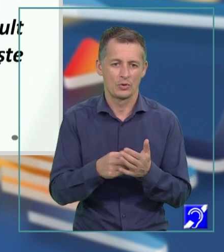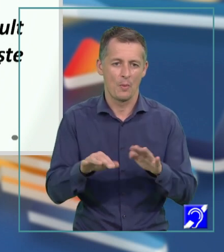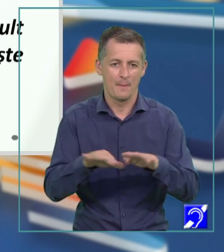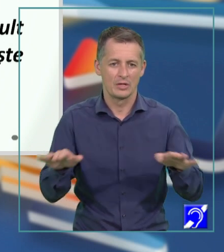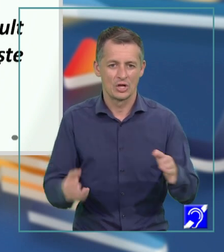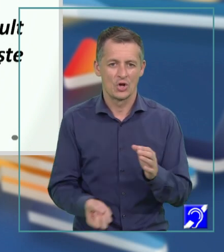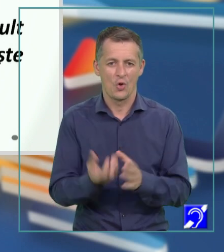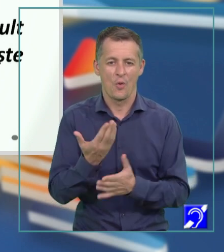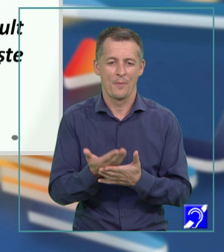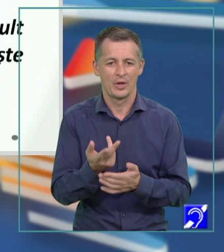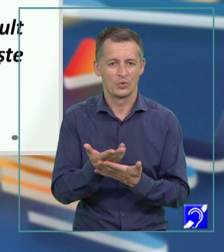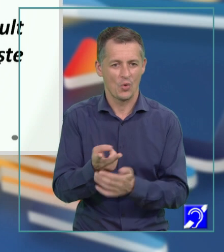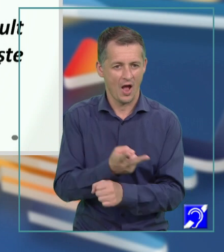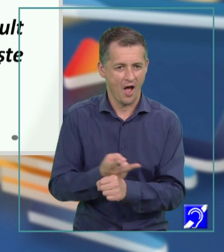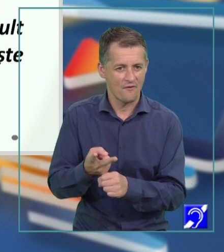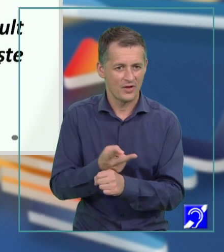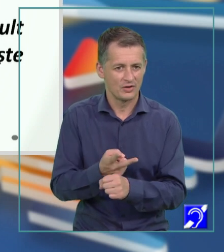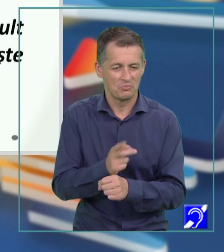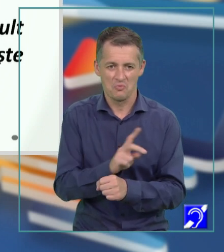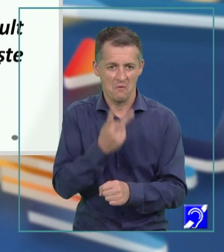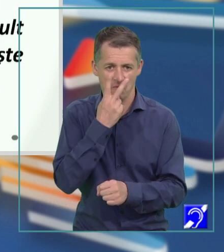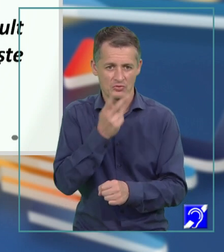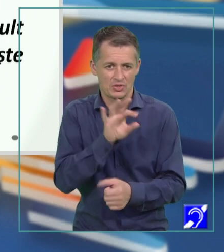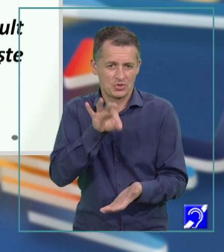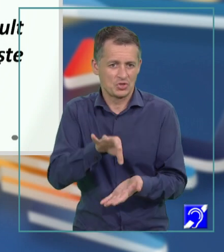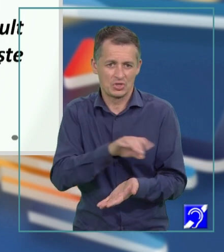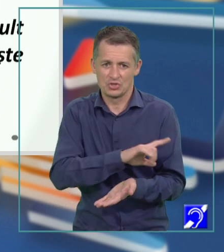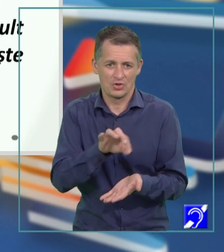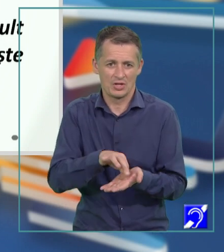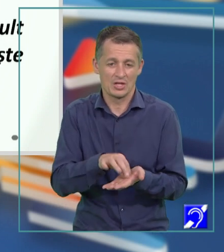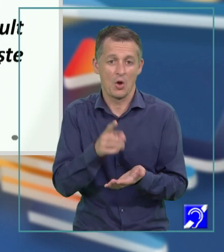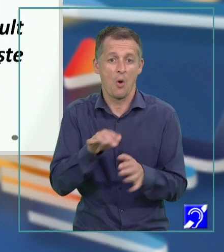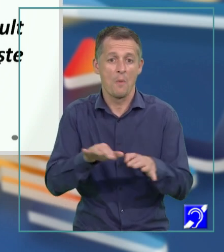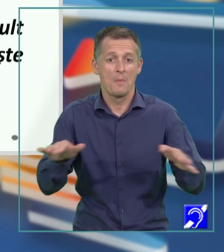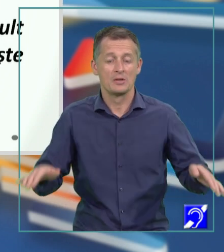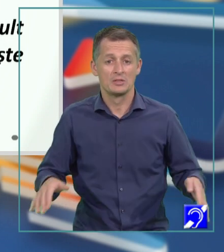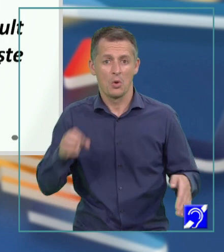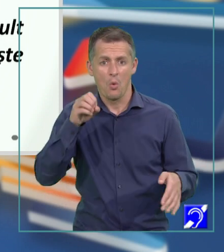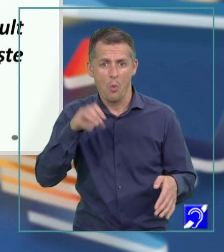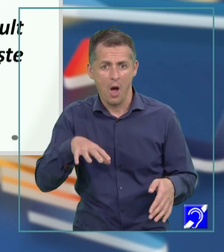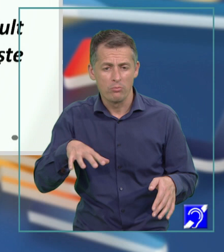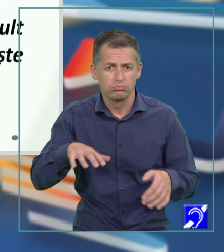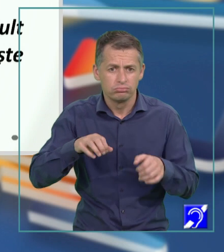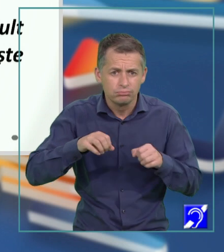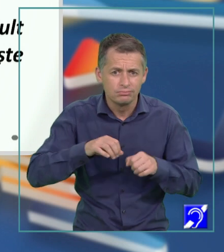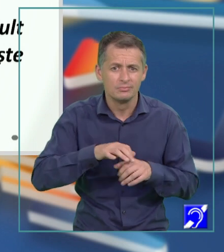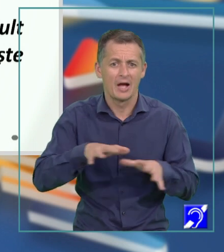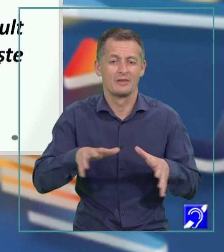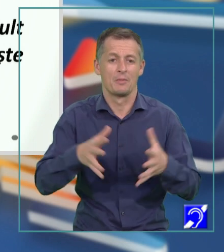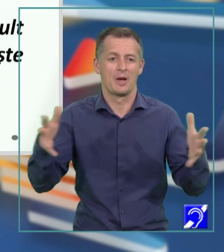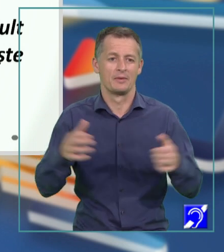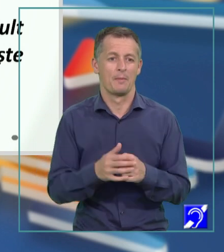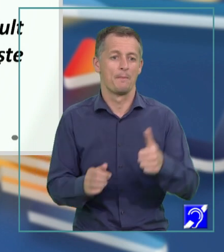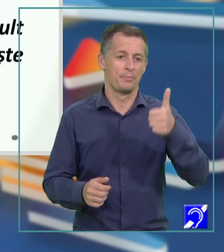nouă pentru cafea și nu văzuse niciodată o masă de oameni atât de mare. Primul